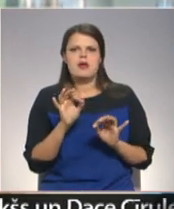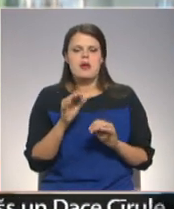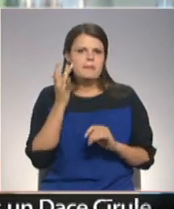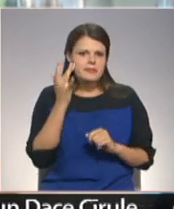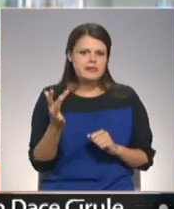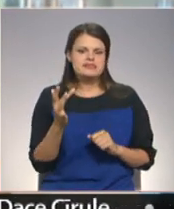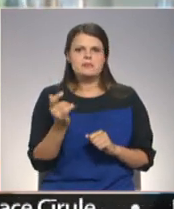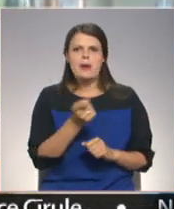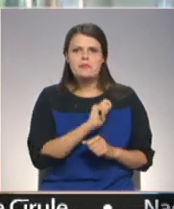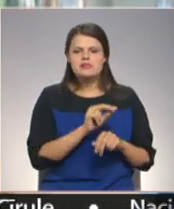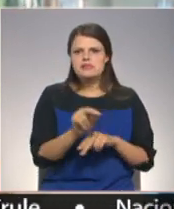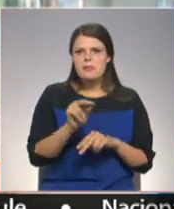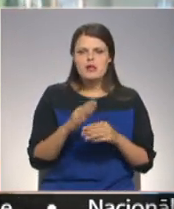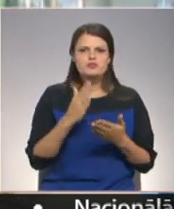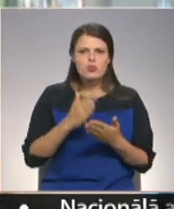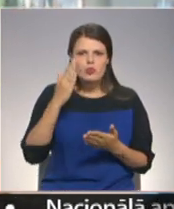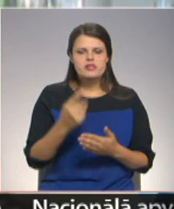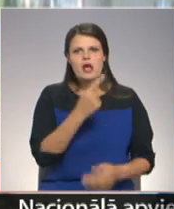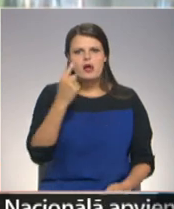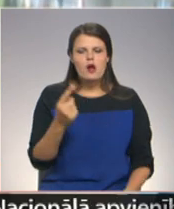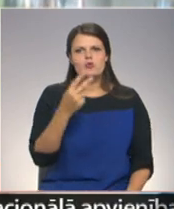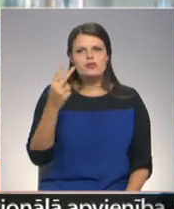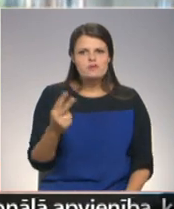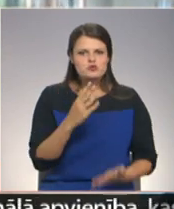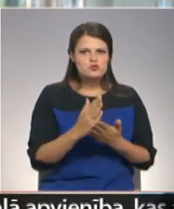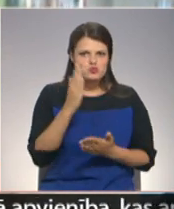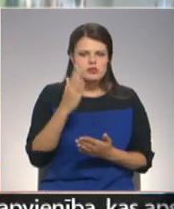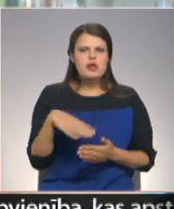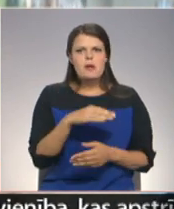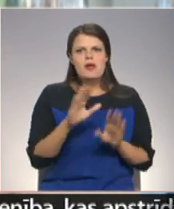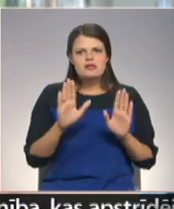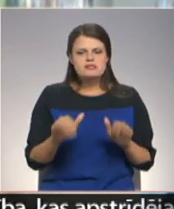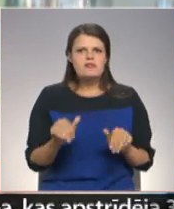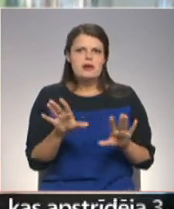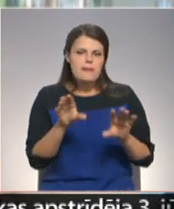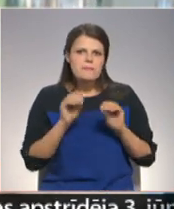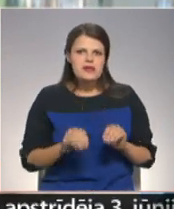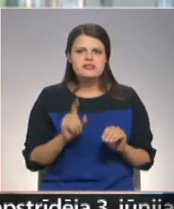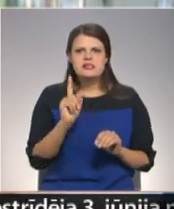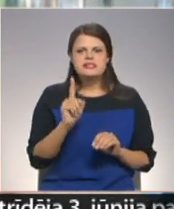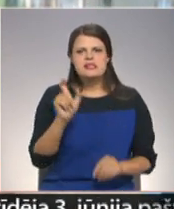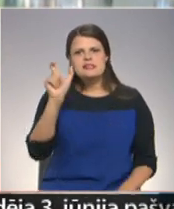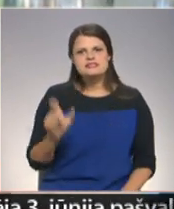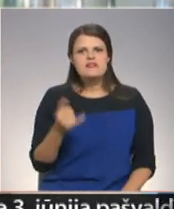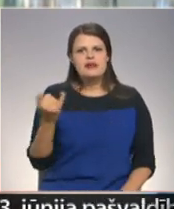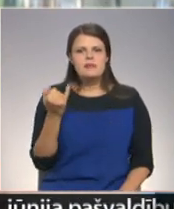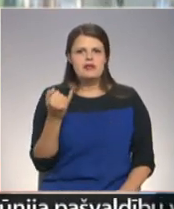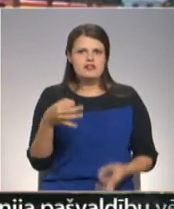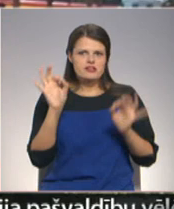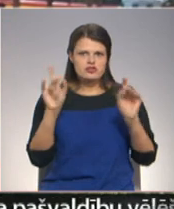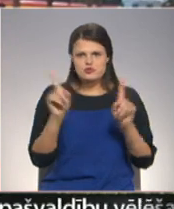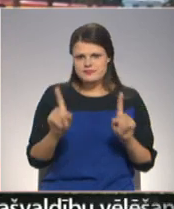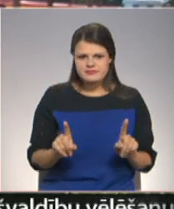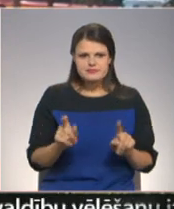principā jau pirts apmācība notiek gadu un divus gadus notiek, tā kā mēs varējām pieķert tikai cilvēkiem interesējošos